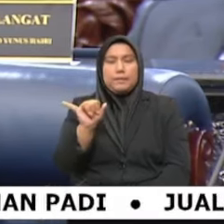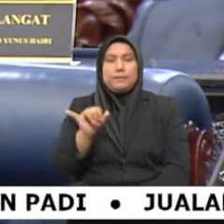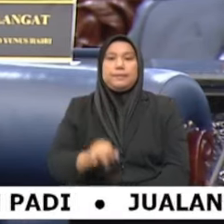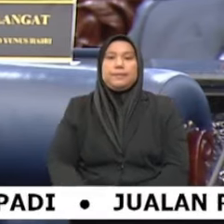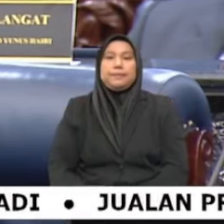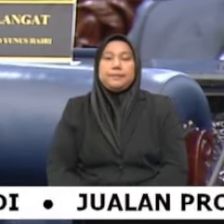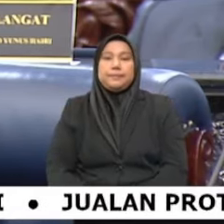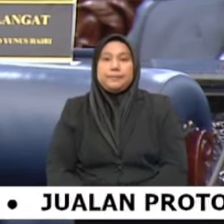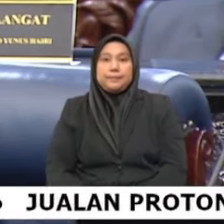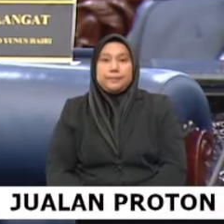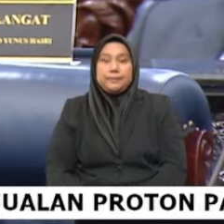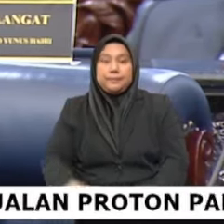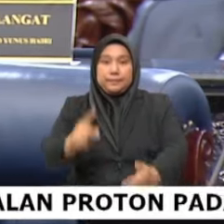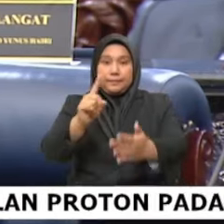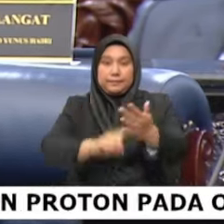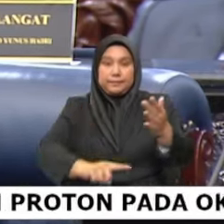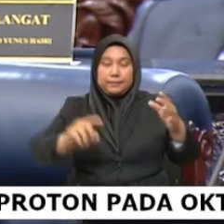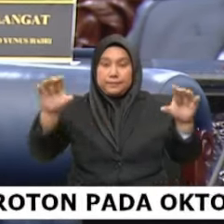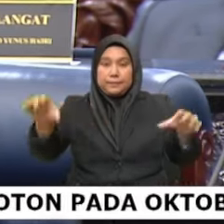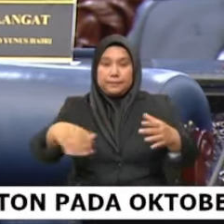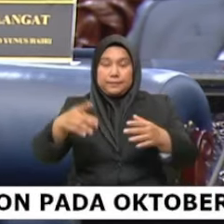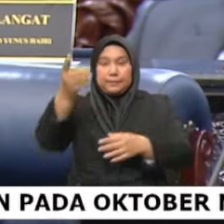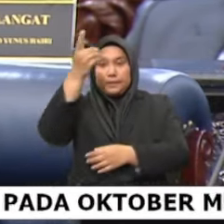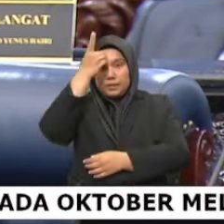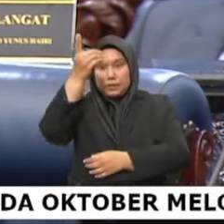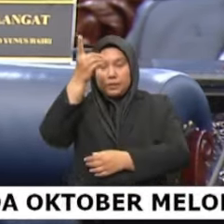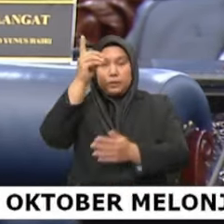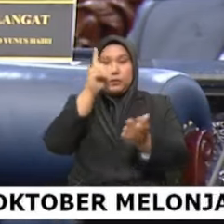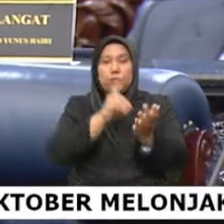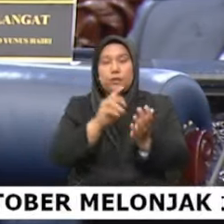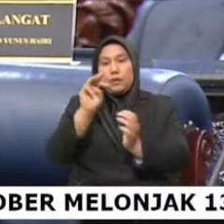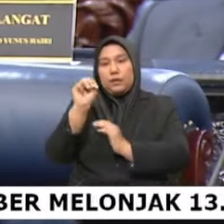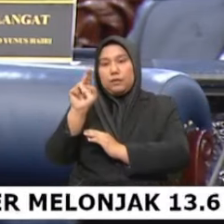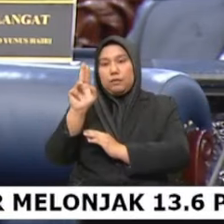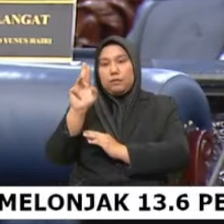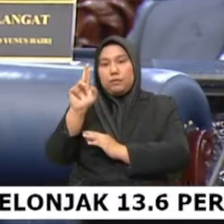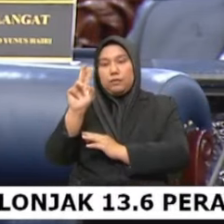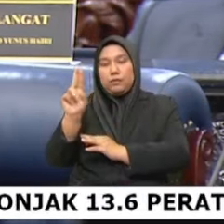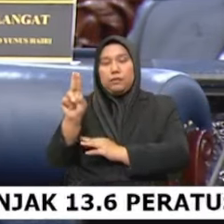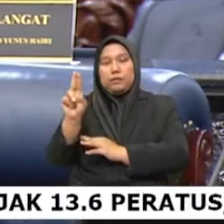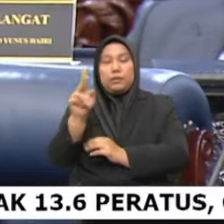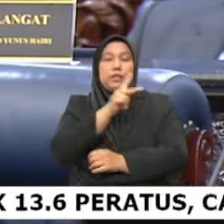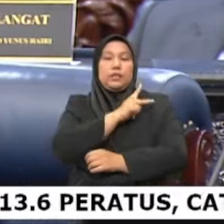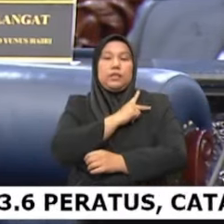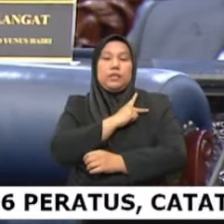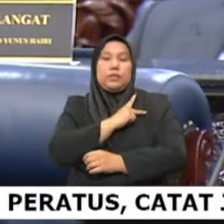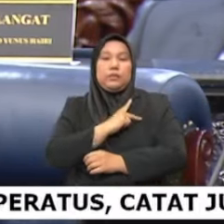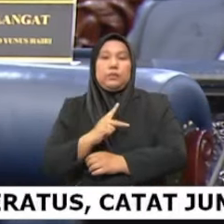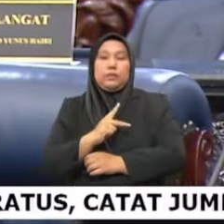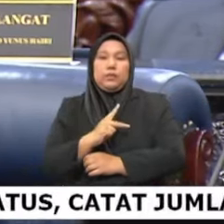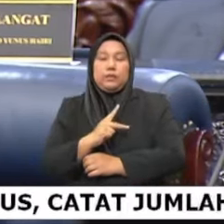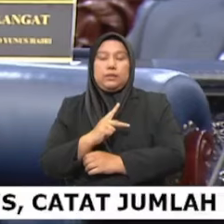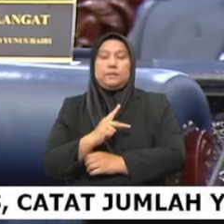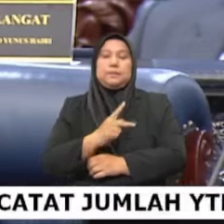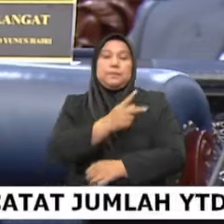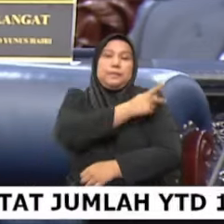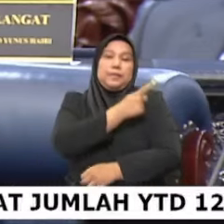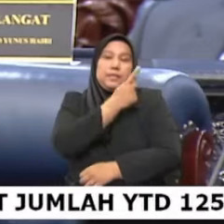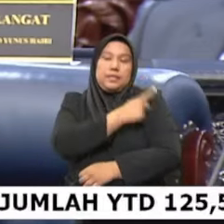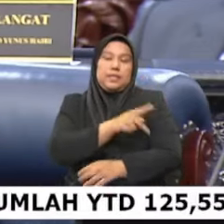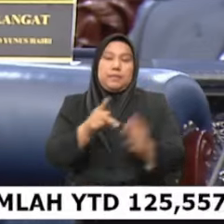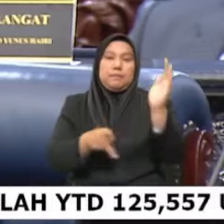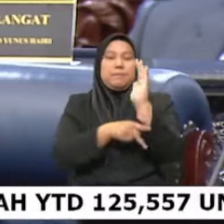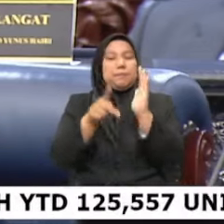apa yang dibuat oleh Datuk Dr. Muru tu sebagai ketua klinik kesihatan klinik parlimen tu amat